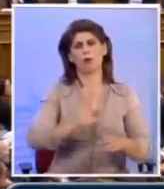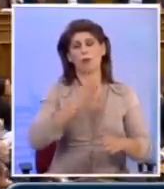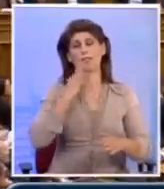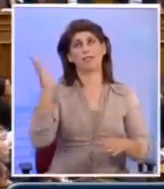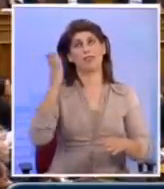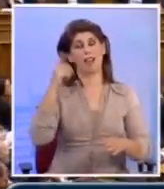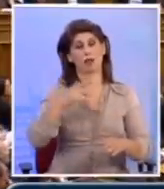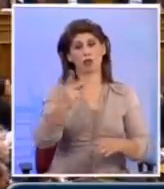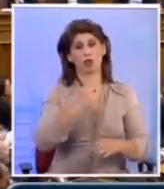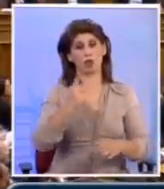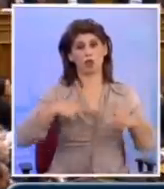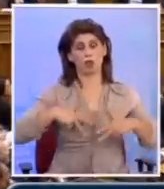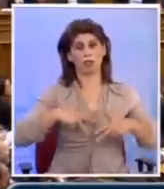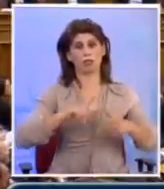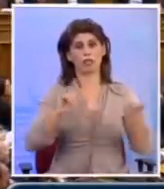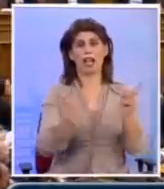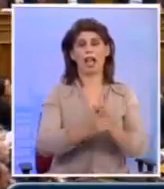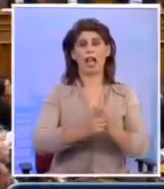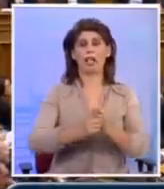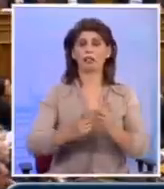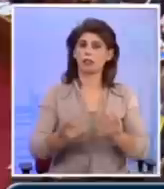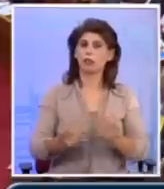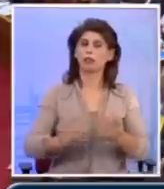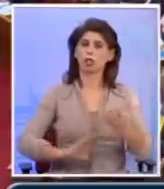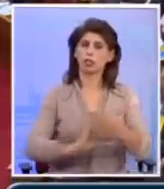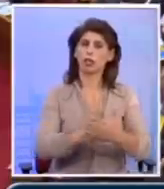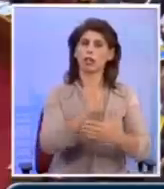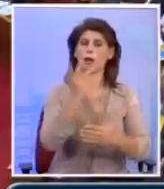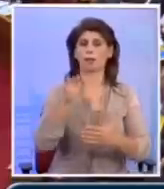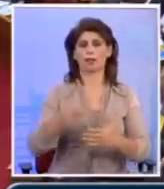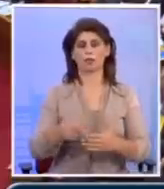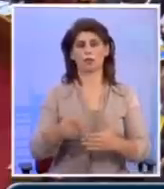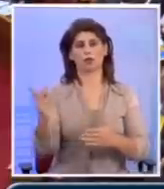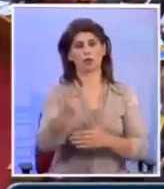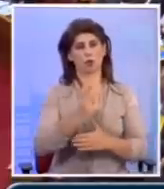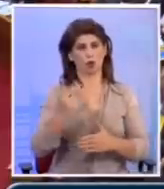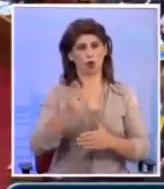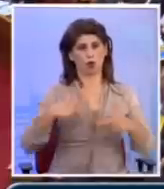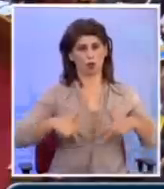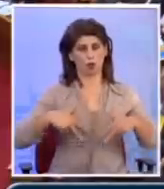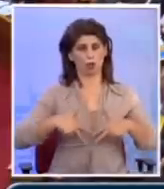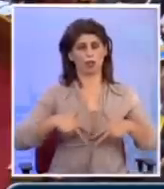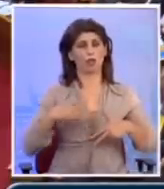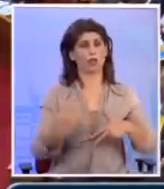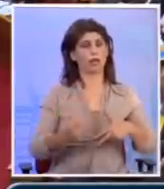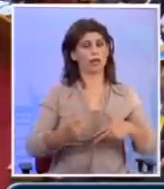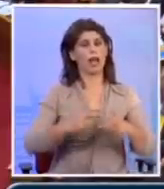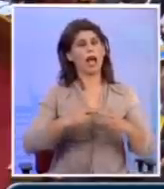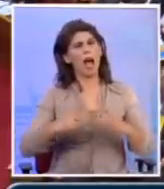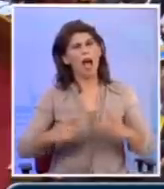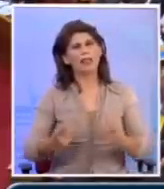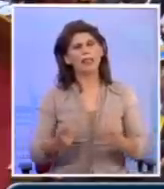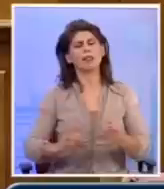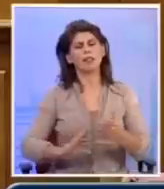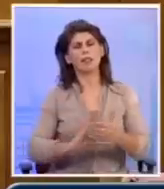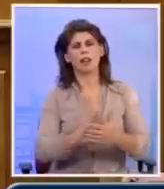δήθεν αποτελεί αντικίνητρο αυτό για την ανάπτυξη. Το κοινωνικό κράτος, δηλαδή, αποτελεί αντικίνητρο δήθεν για την